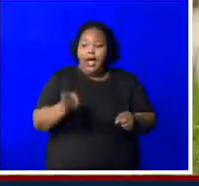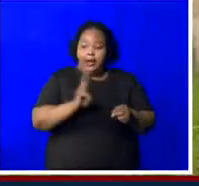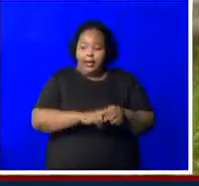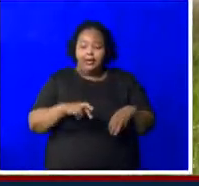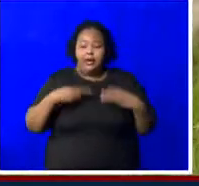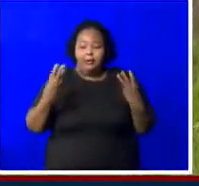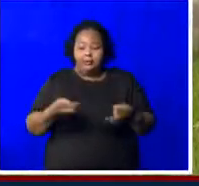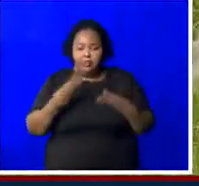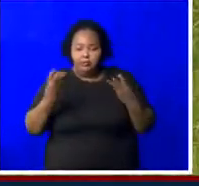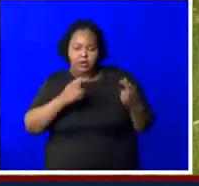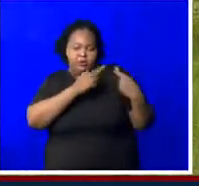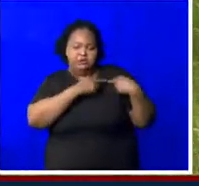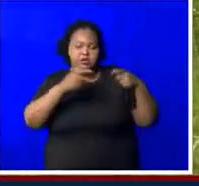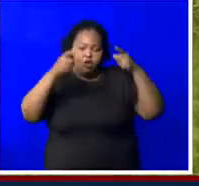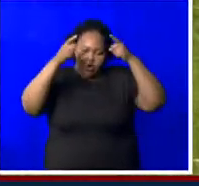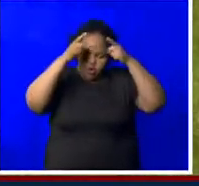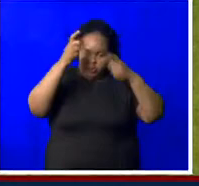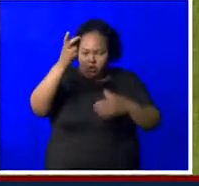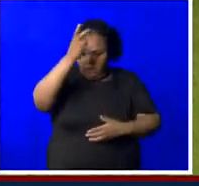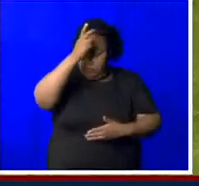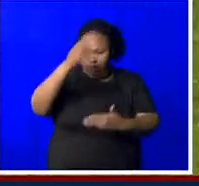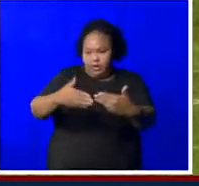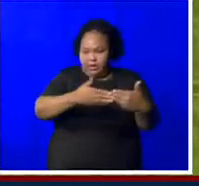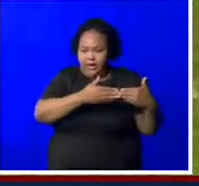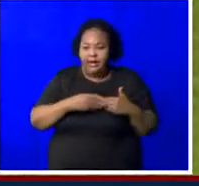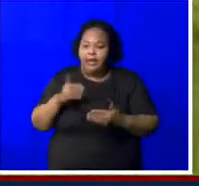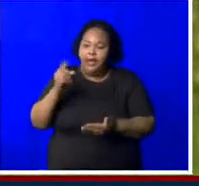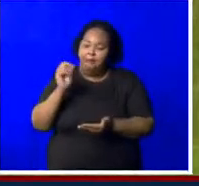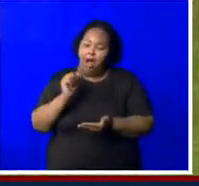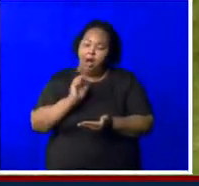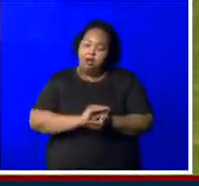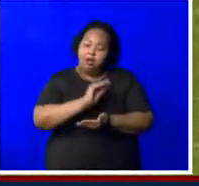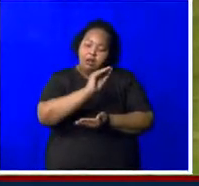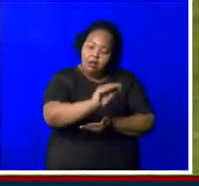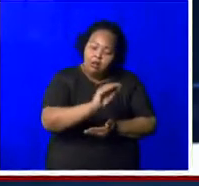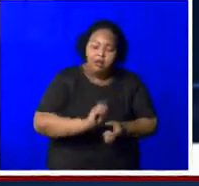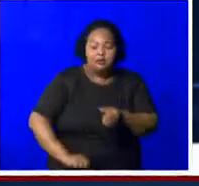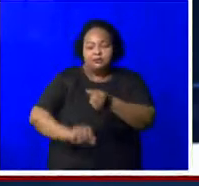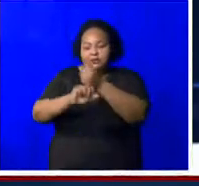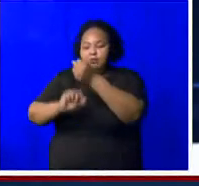Eswatini TV kubika Nelsiwe Nhlangamandla nginavuma inkhosi Nzinisa eMbabane.